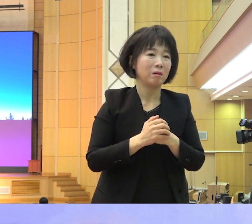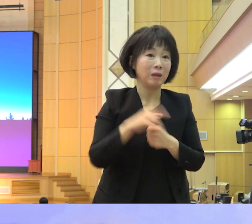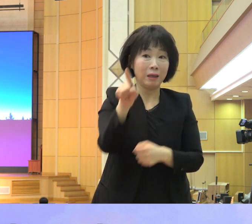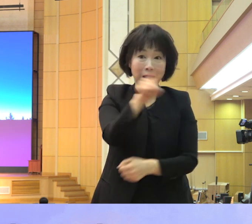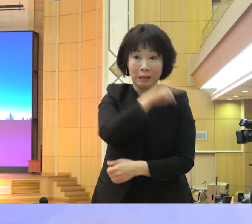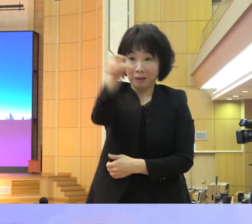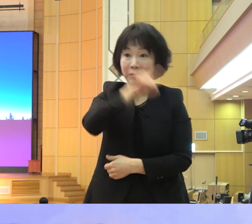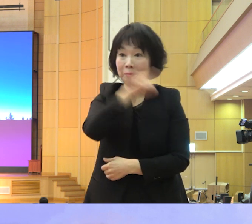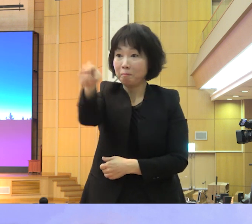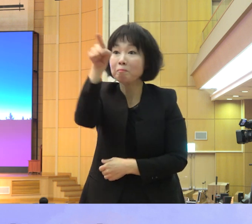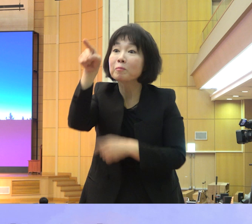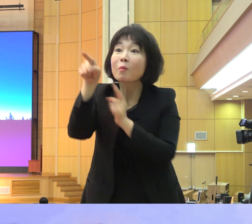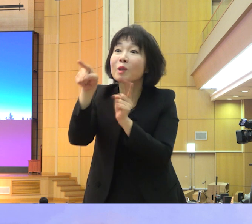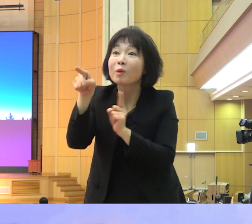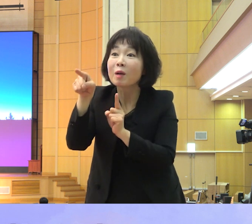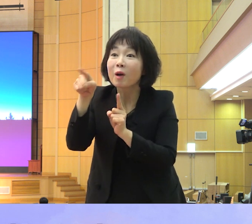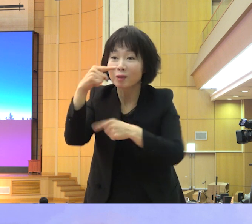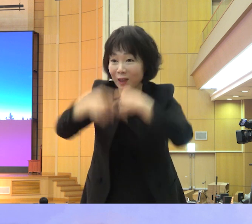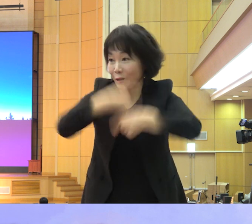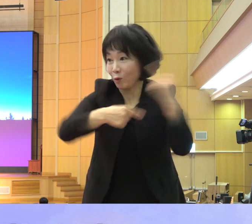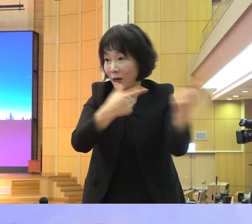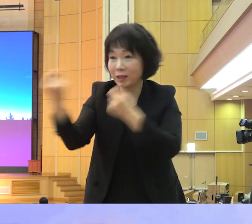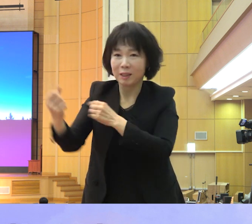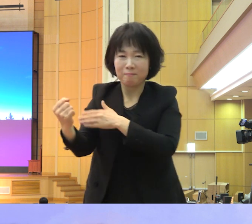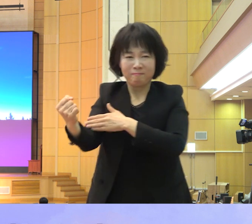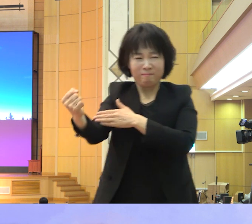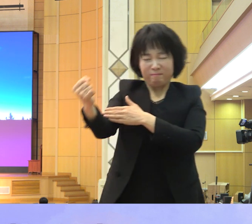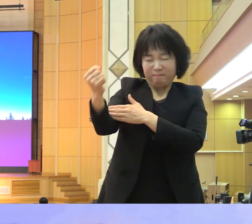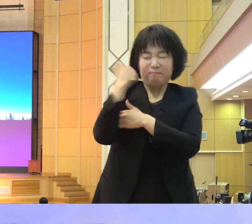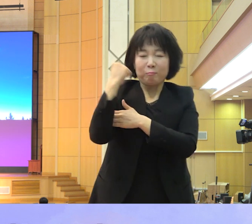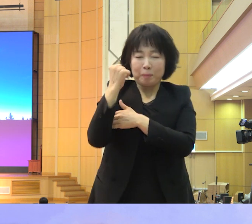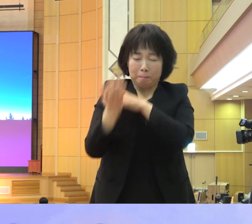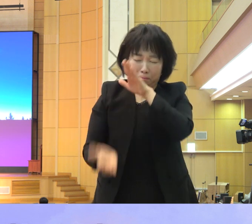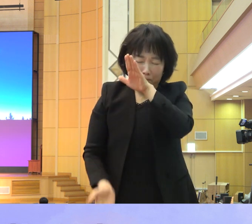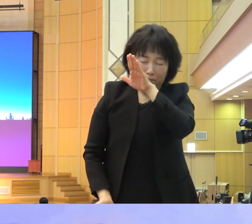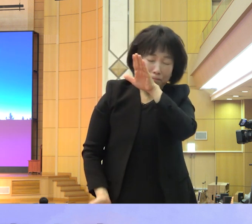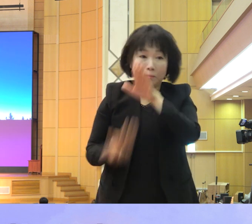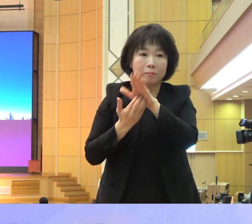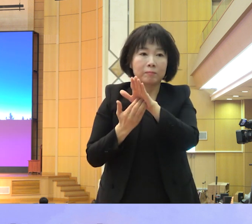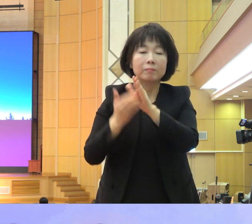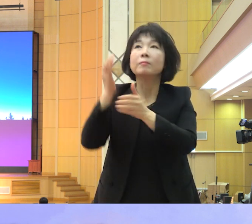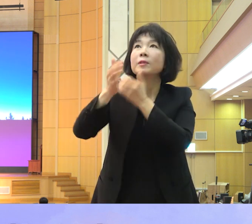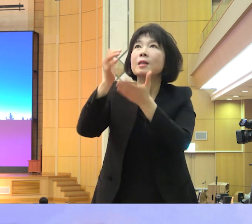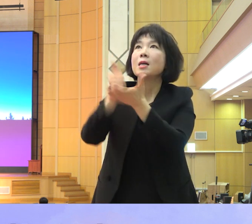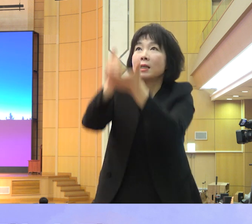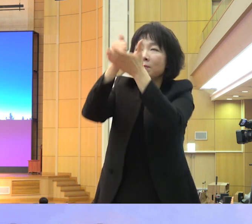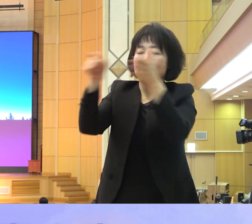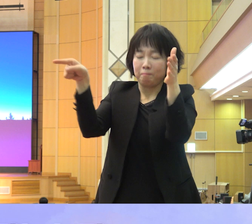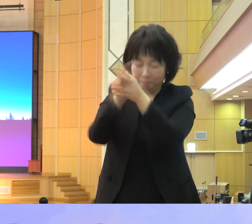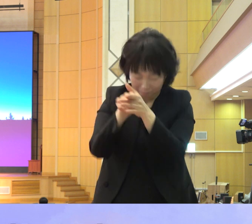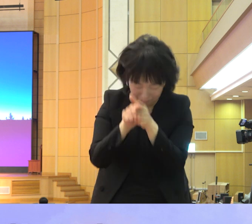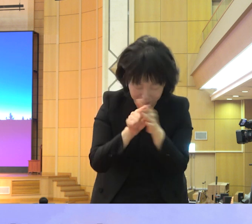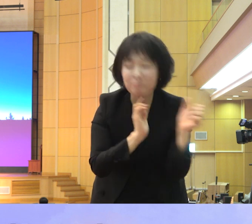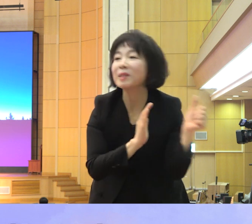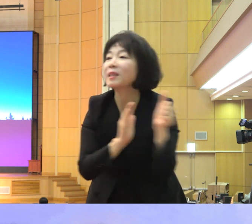첫 번째로 따라합시다. 전능하신 하나님을